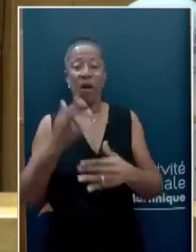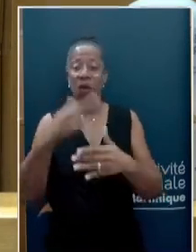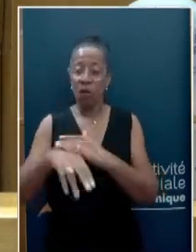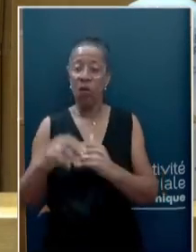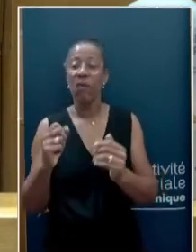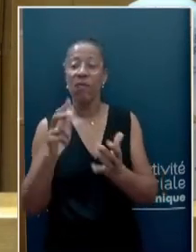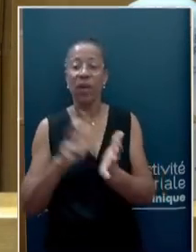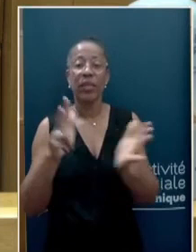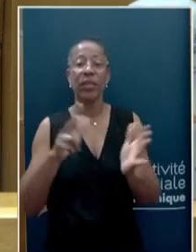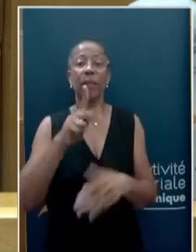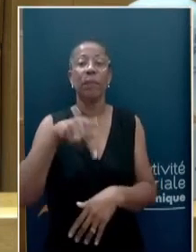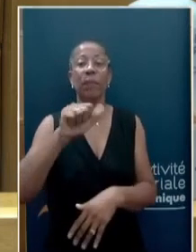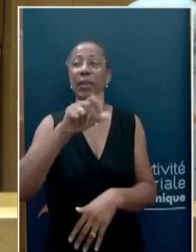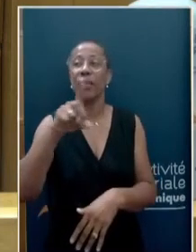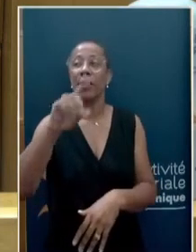plaisir à mon collègue Boutrin.